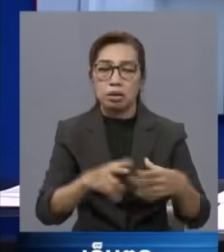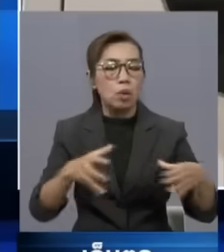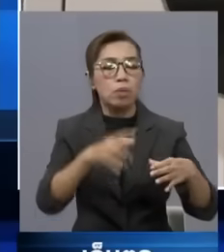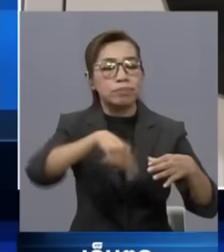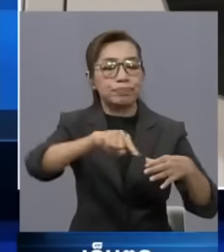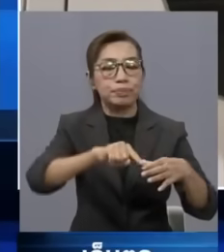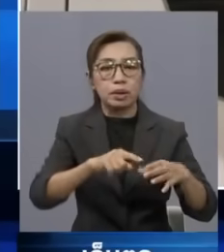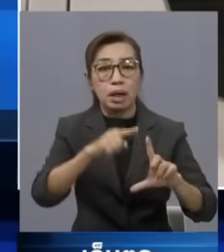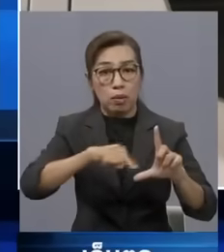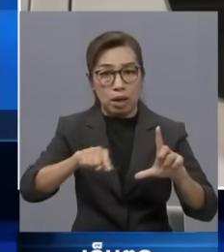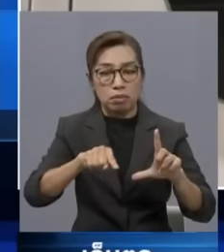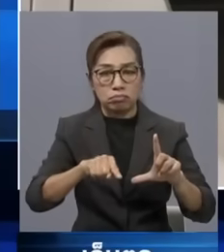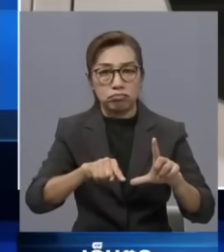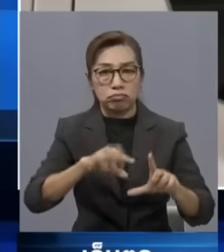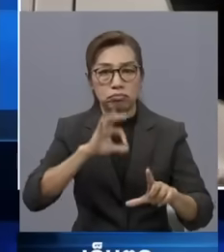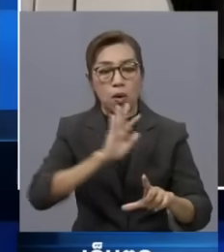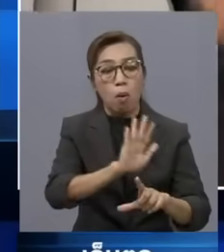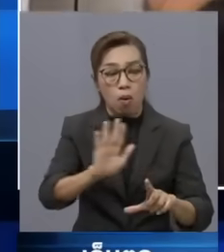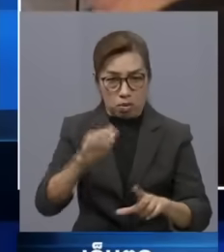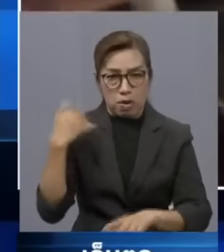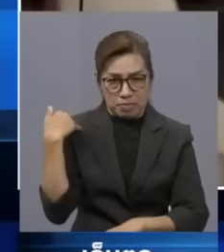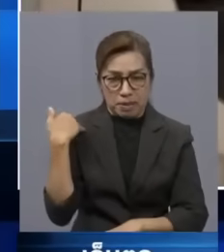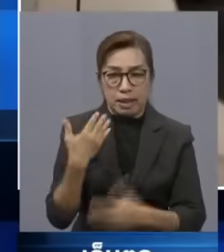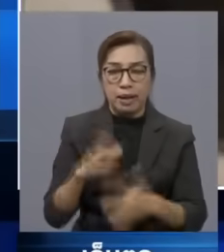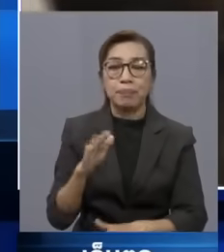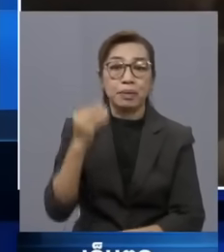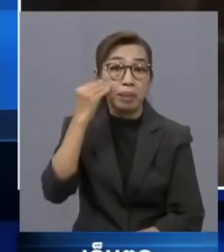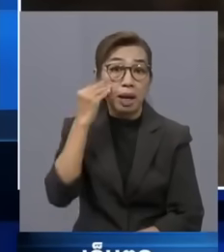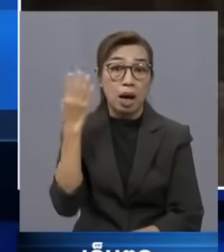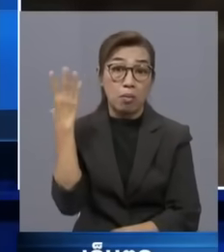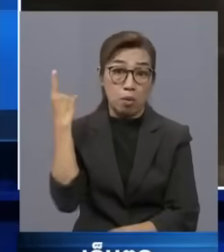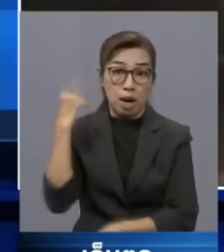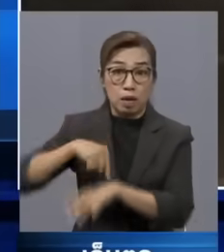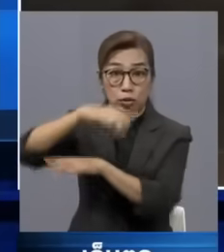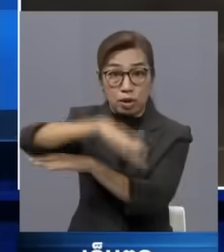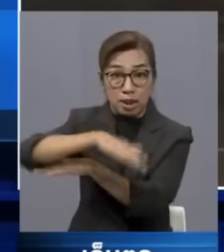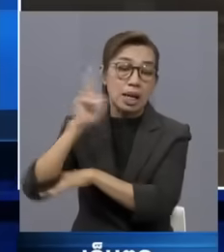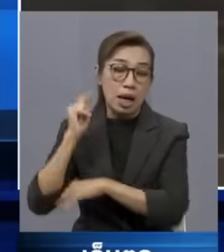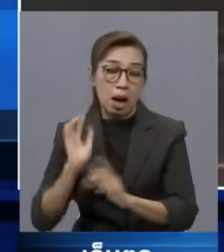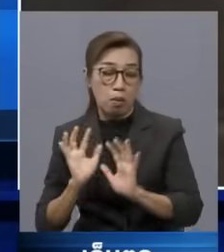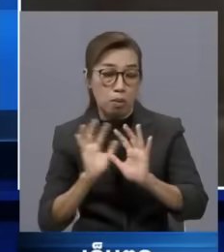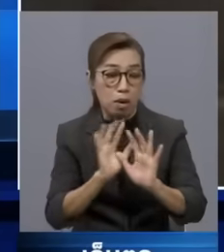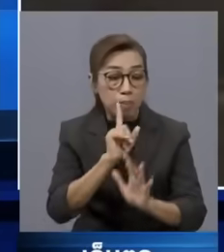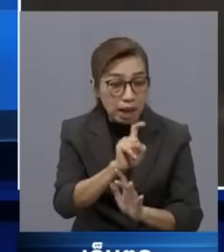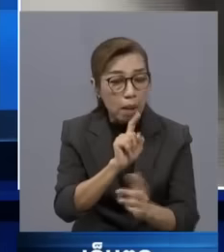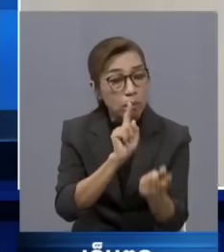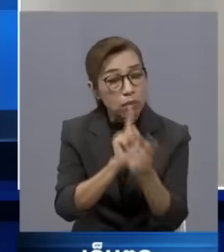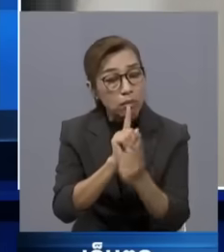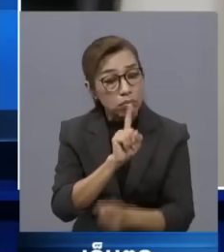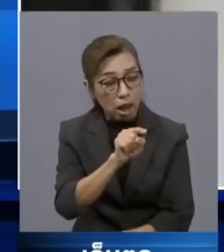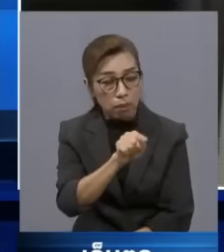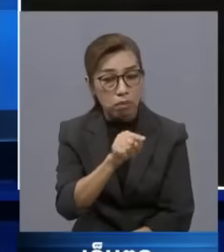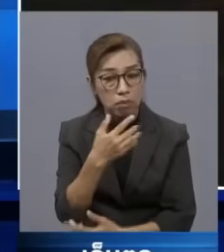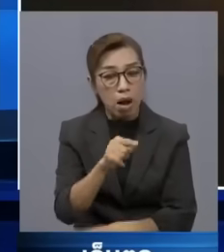ในพรรคเองนะครับอย่างคุณพี่ทานเนี่ยเมื่อวานนี้เจอช่วงเย็นนะครับนักข่าวก็พยายามจะไปถามไปพูดคุยเพราะว่าอ่ะเหตุผลนึงที่บอกว่า